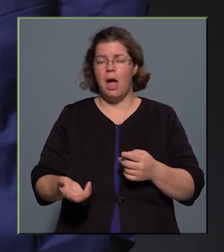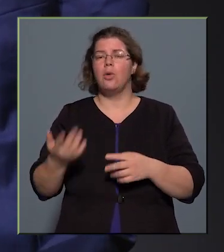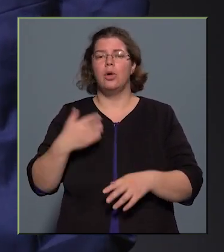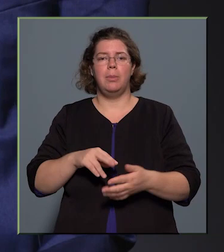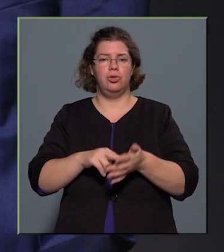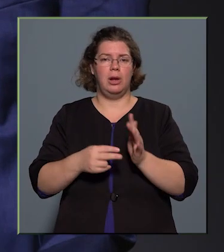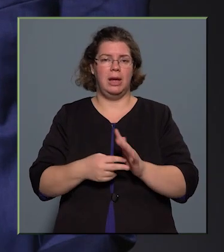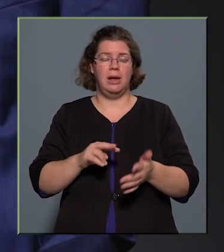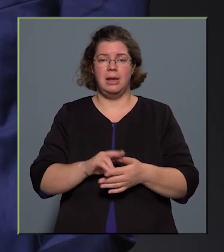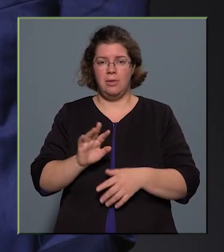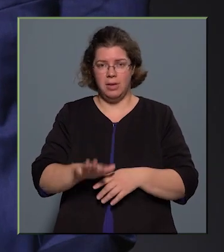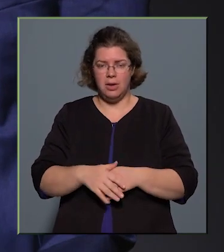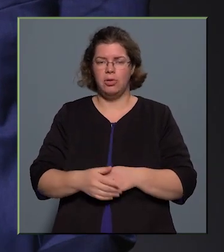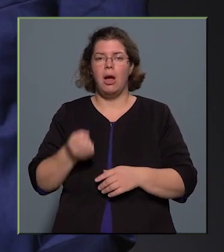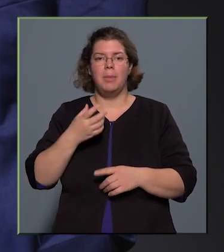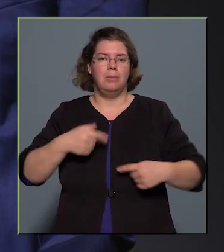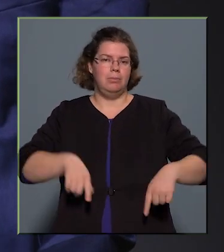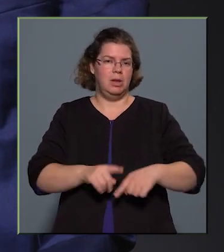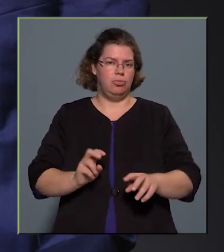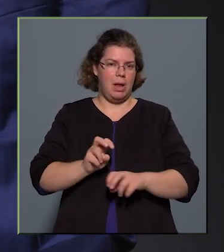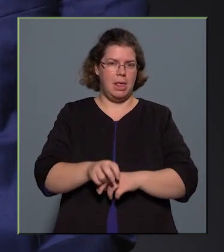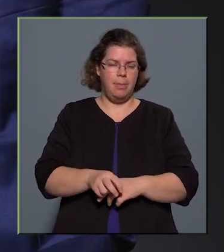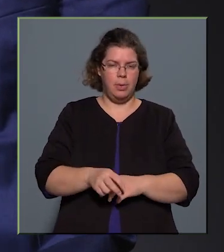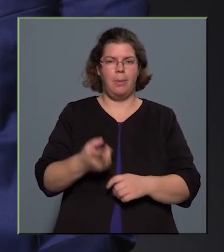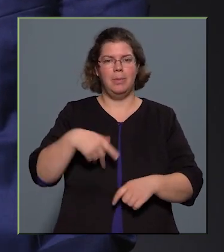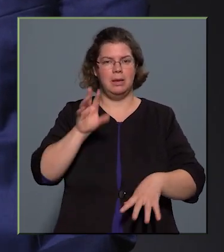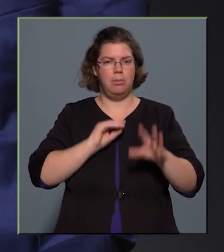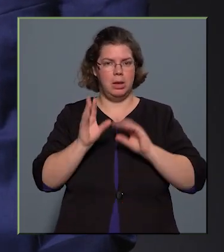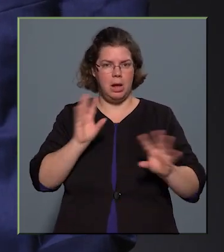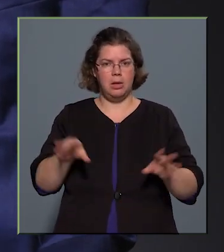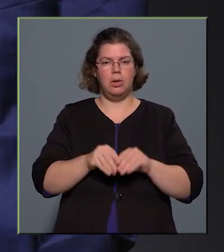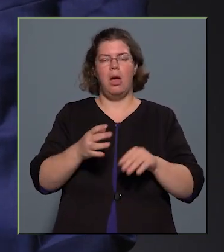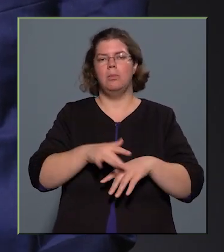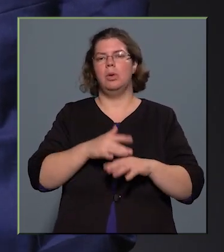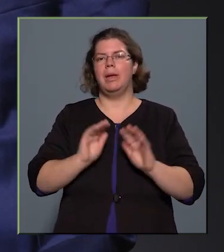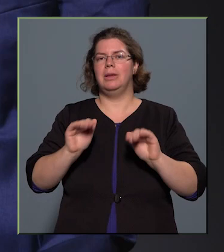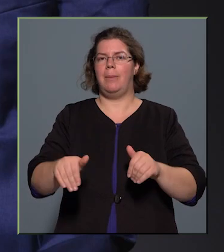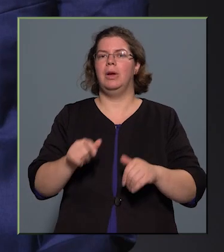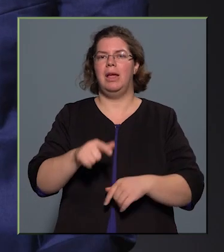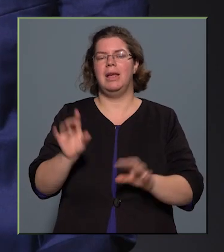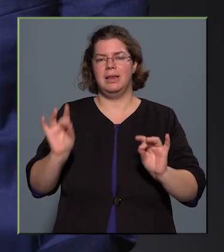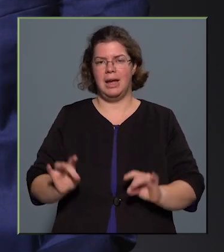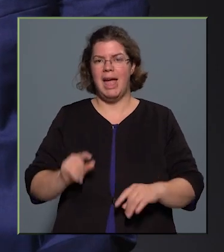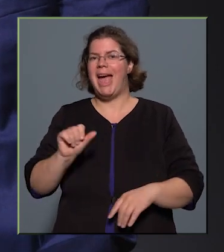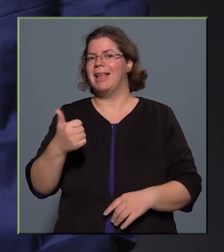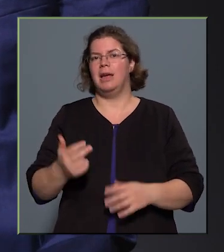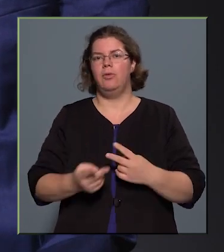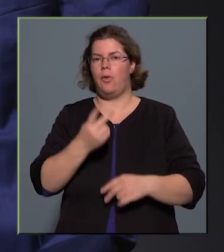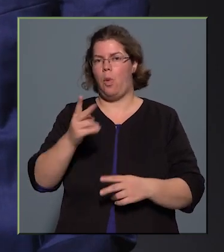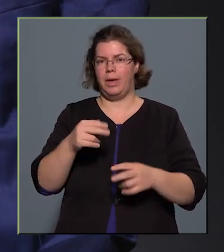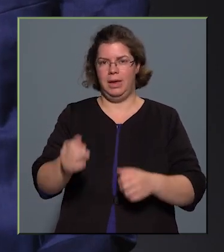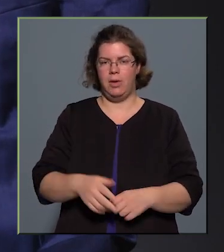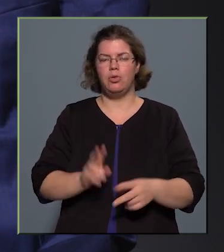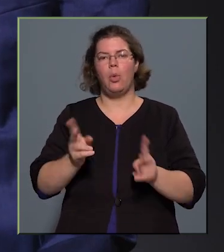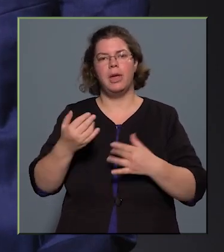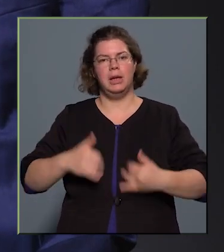És amikor ugye mi is belépünk a mi tapasztalatunkkal, ugye próbáljuk támogatni ezeket a cégeket, ez az egyik fő kihívás az, hogy